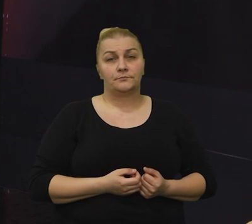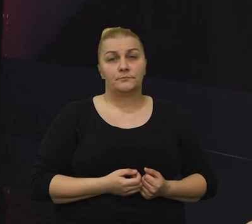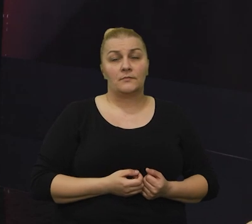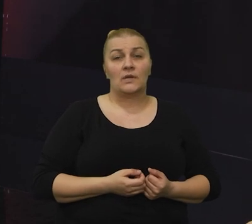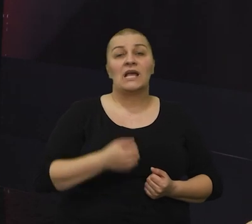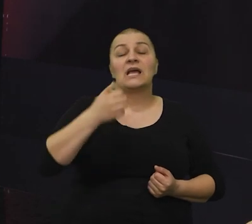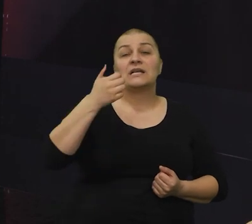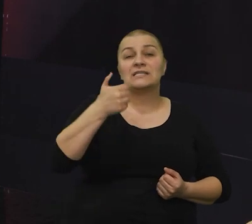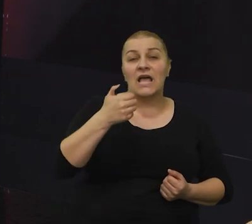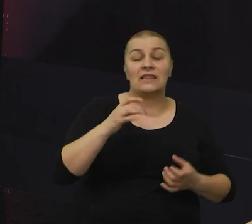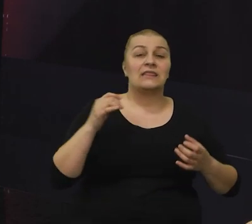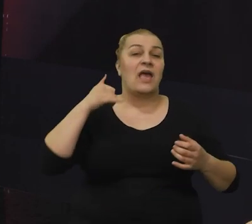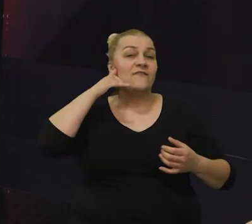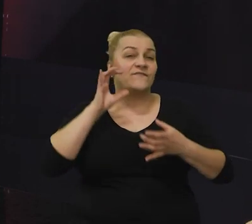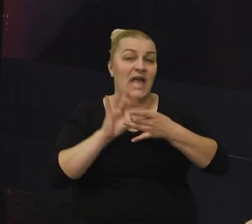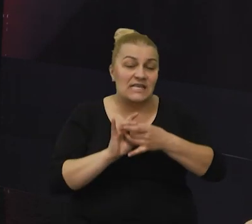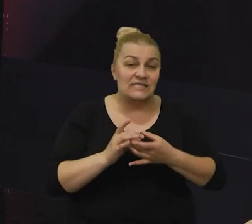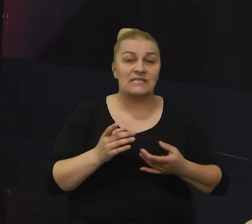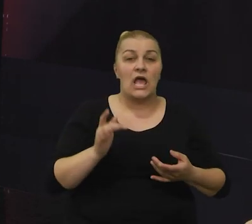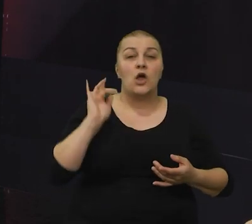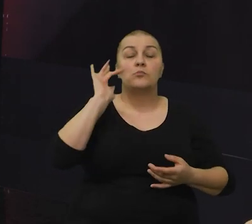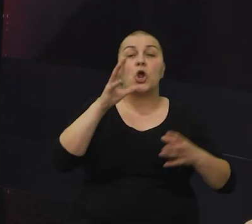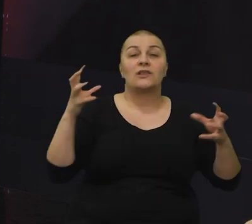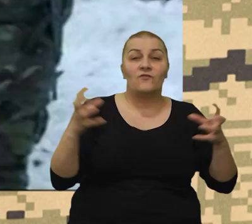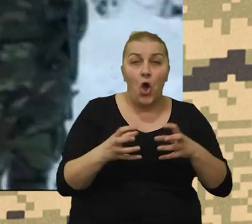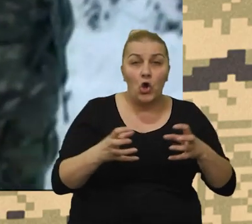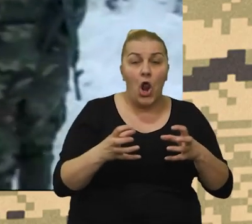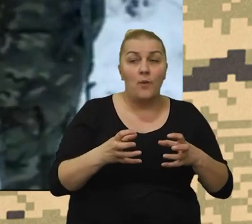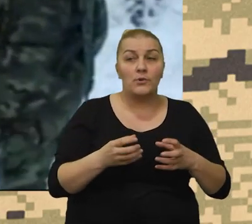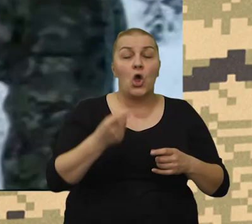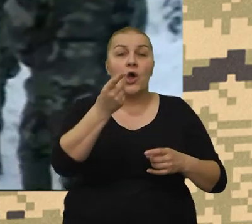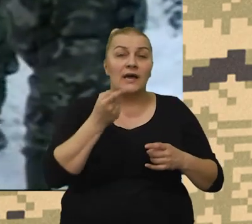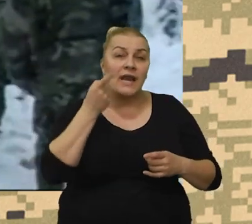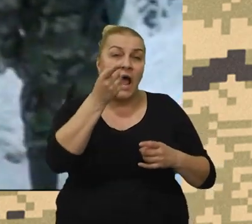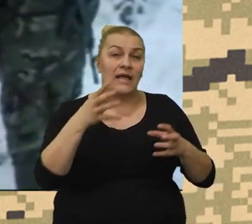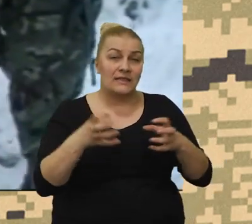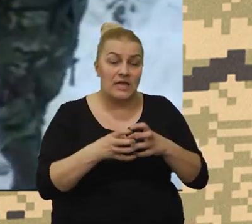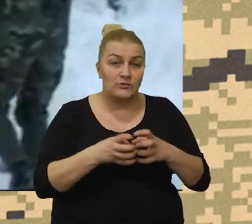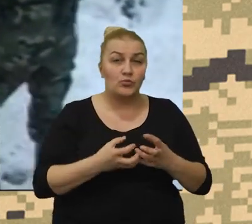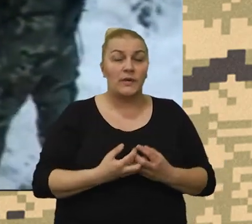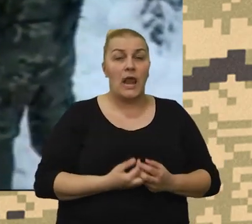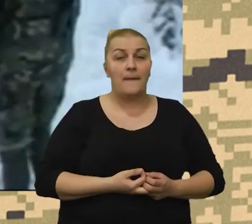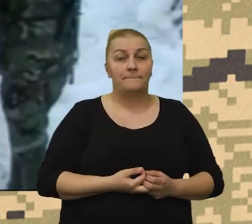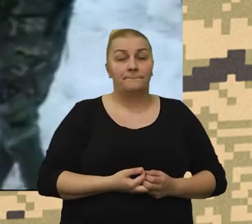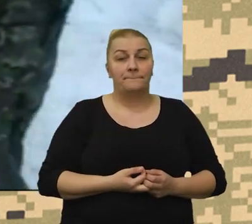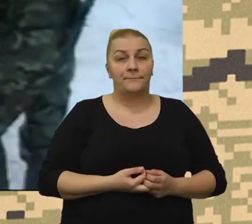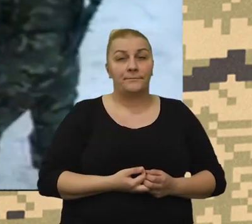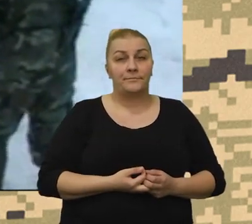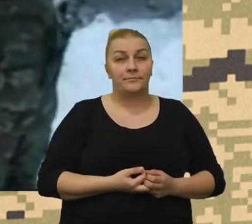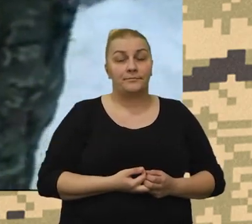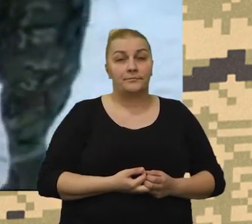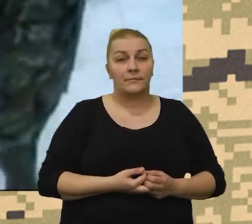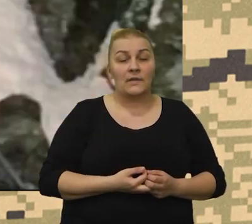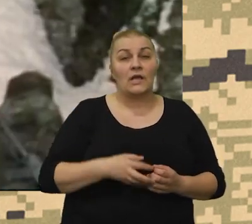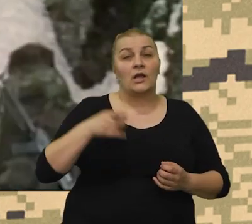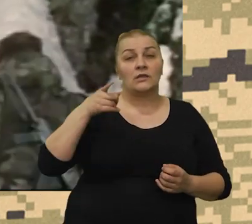bojnu satniju veze, protivokopnu raketnu skupinu